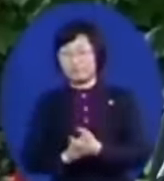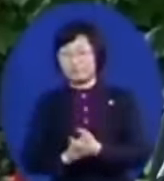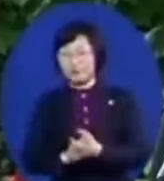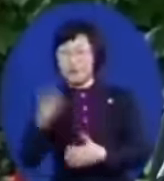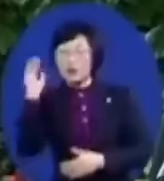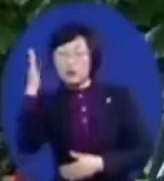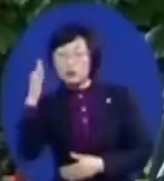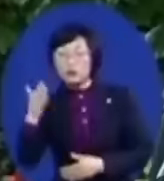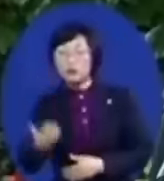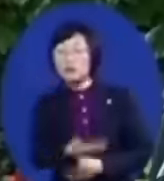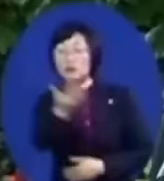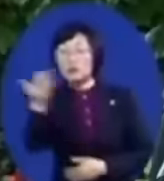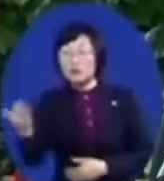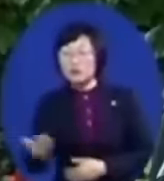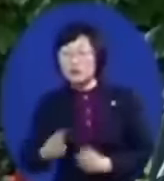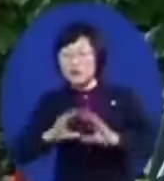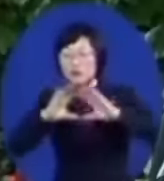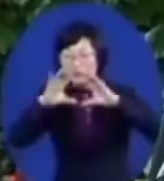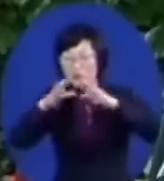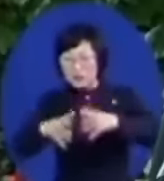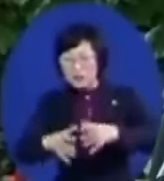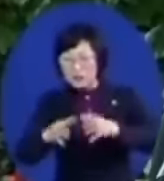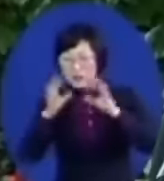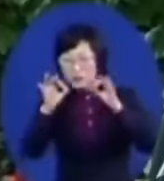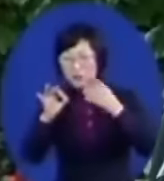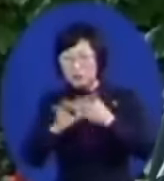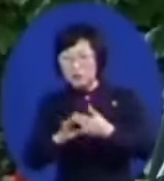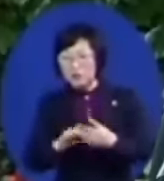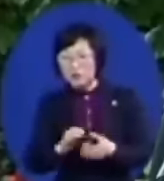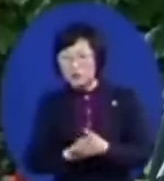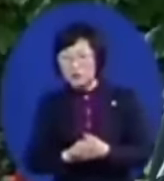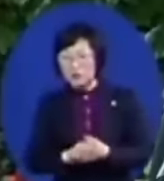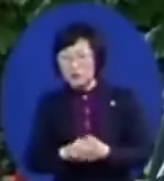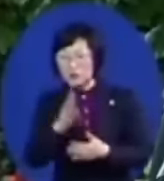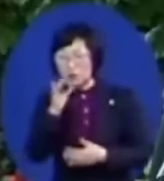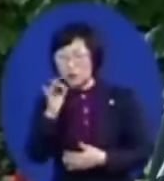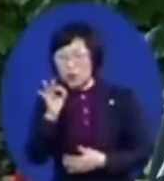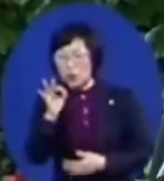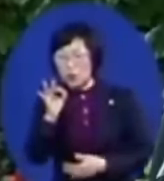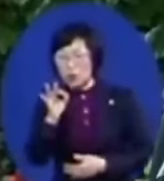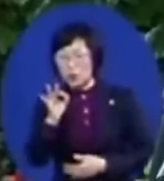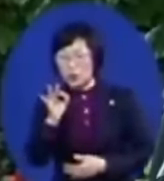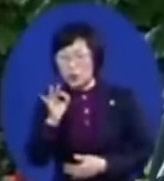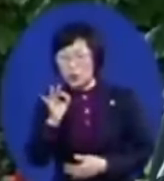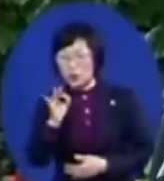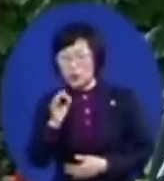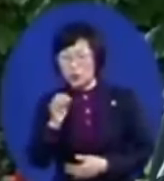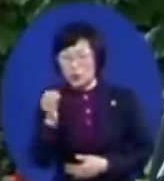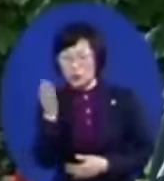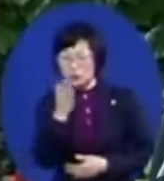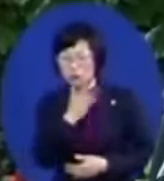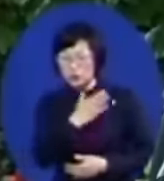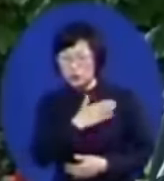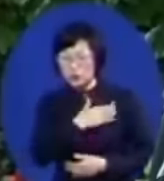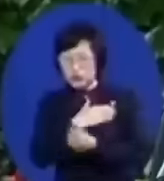요사이도 여러분 세계를 여행해보면 굴지의 부자들은 다 유대인인들이